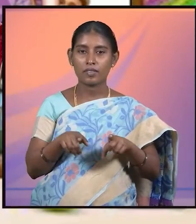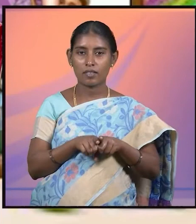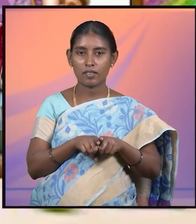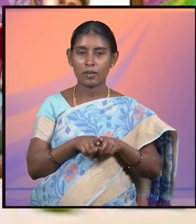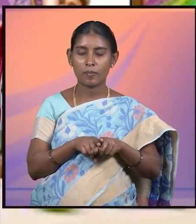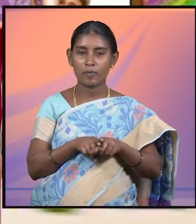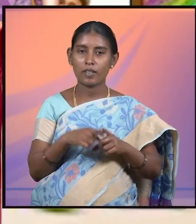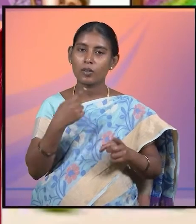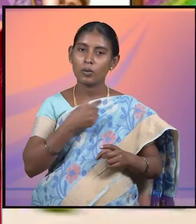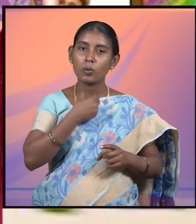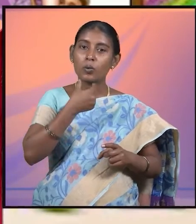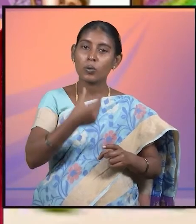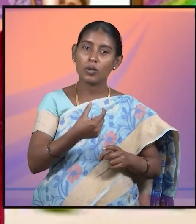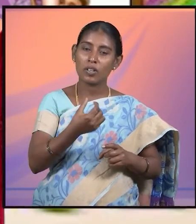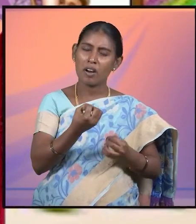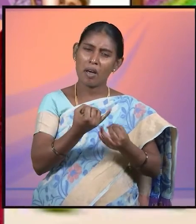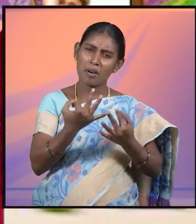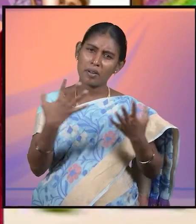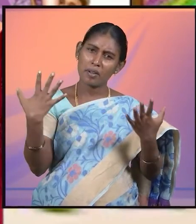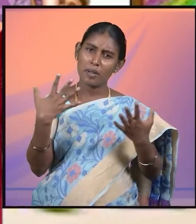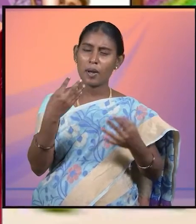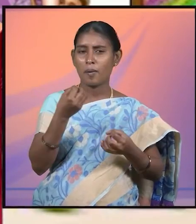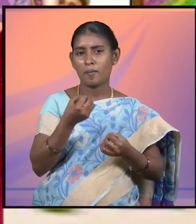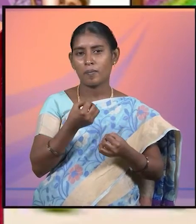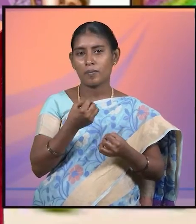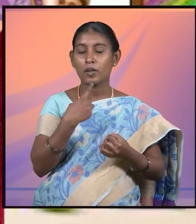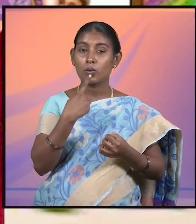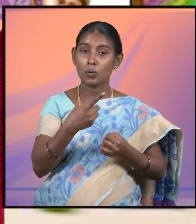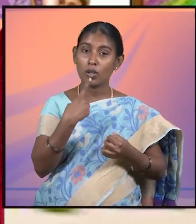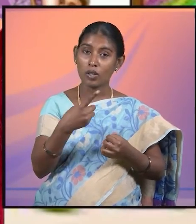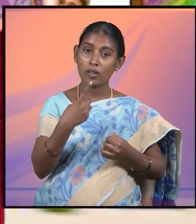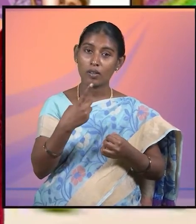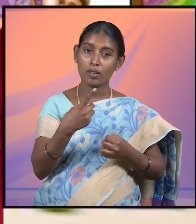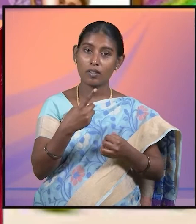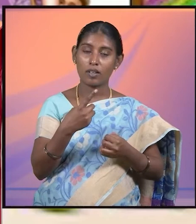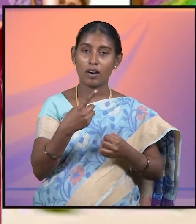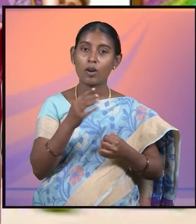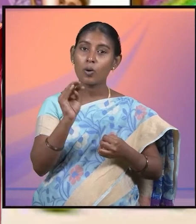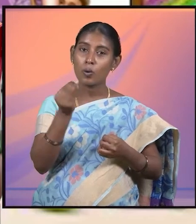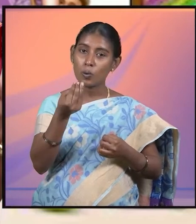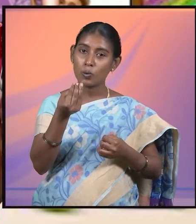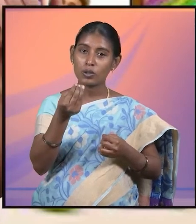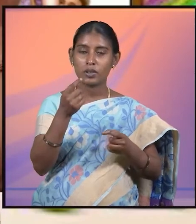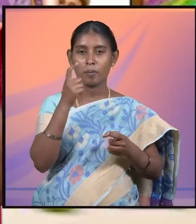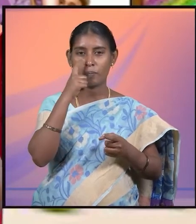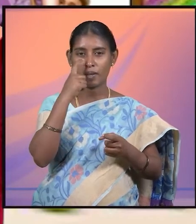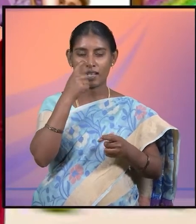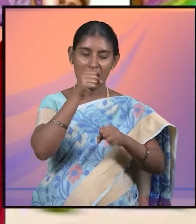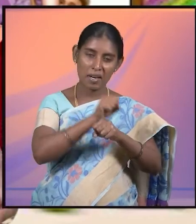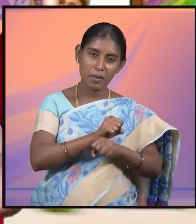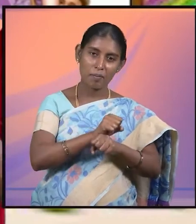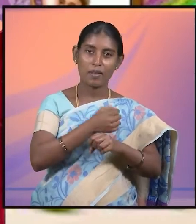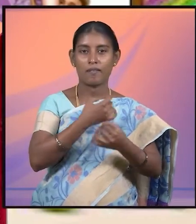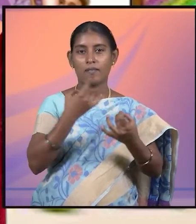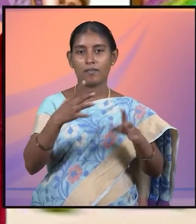என்று கூறலாம். இவ்வாறு பலரும் எழுப்பிய குரலின் பயனாய் சில பெண்கள் அடிமை தலைகளை